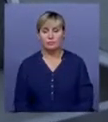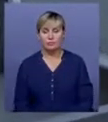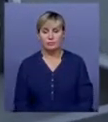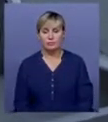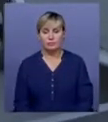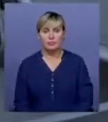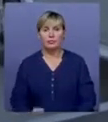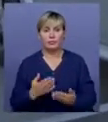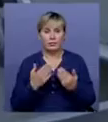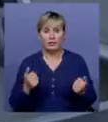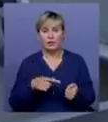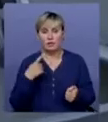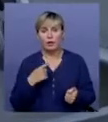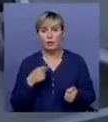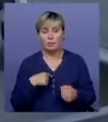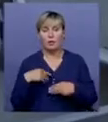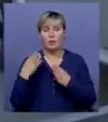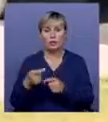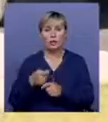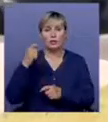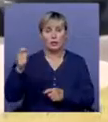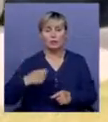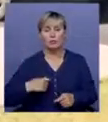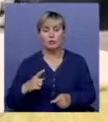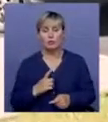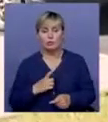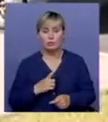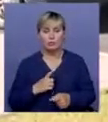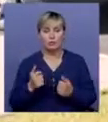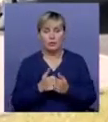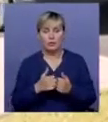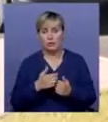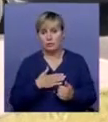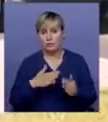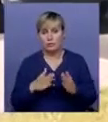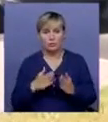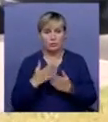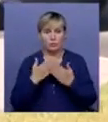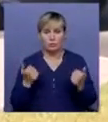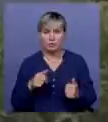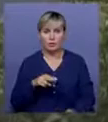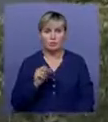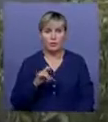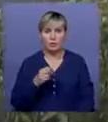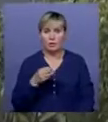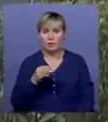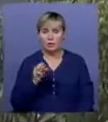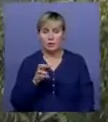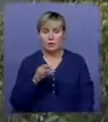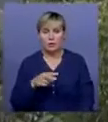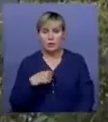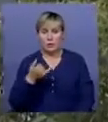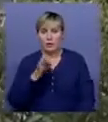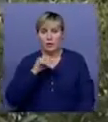общем, нету, правда. Они говорят, мы дали заявки, но ждем. Ну, возле нашего нету, да. Парацетамола нет. Я только что была в